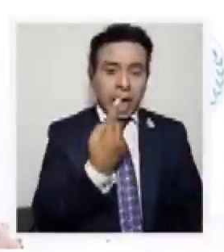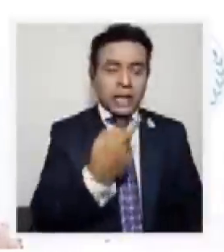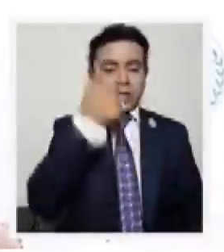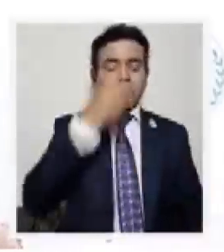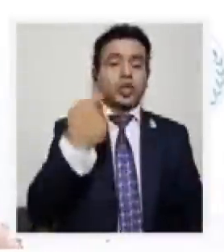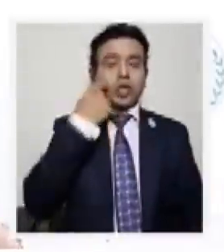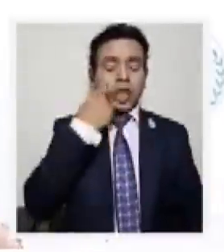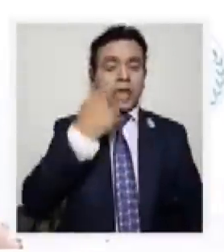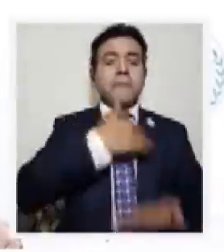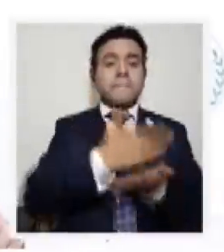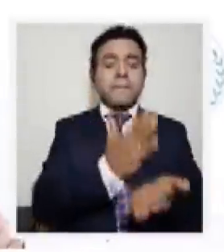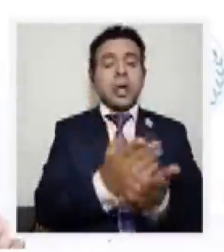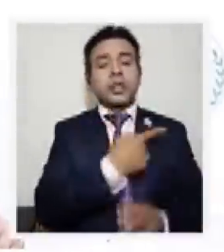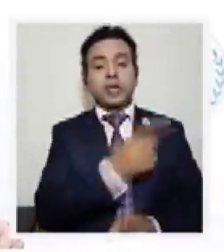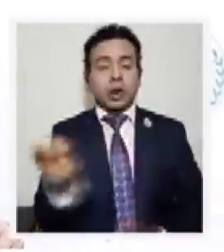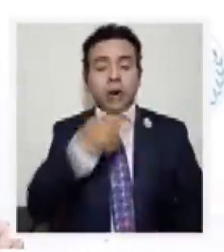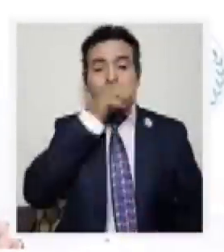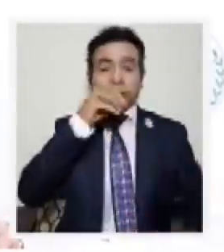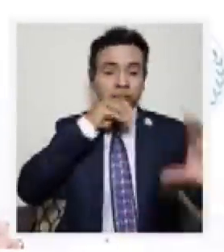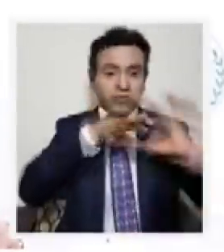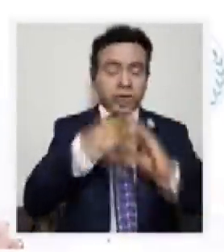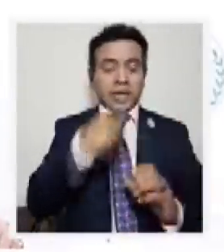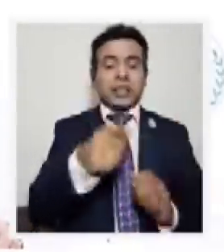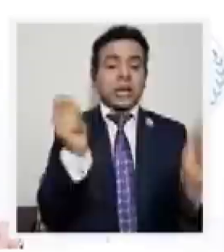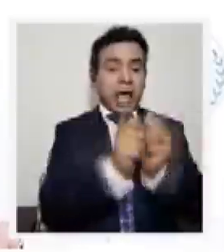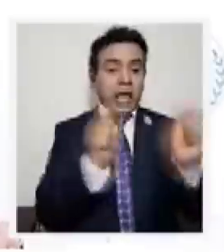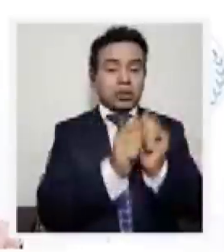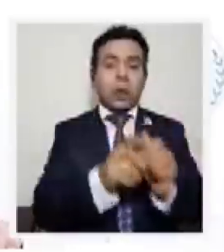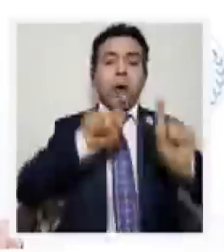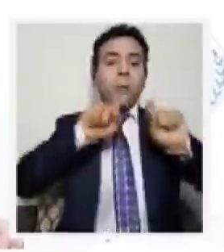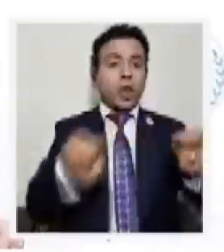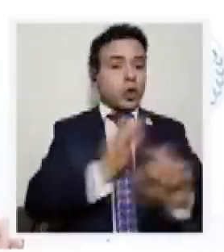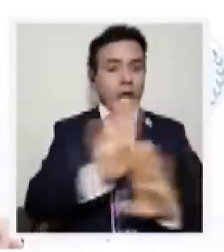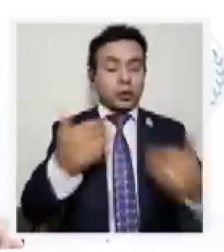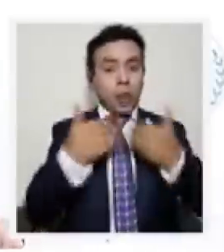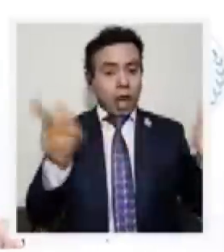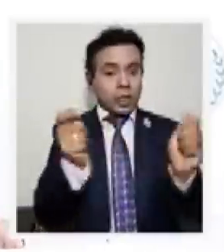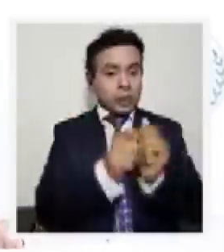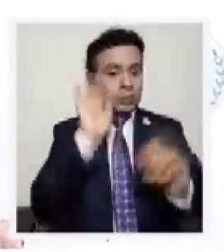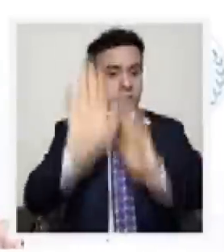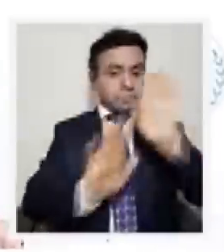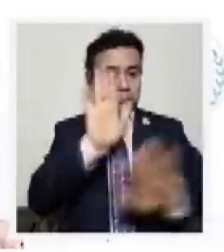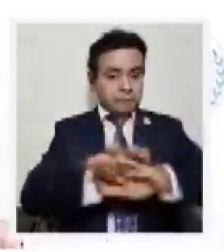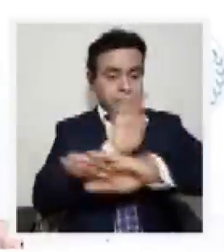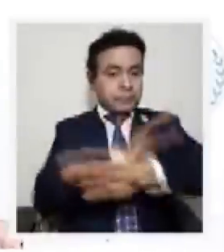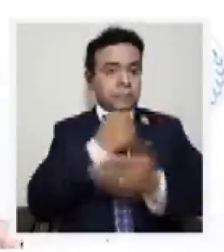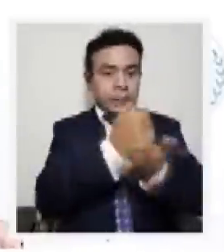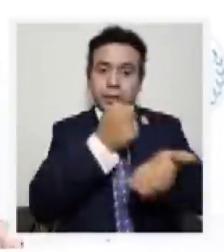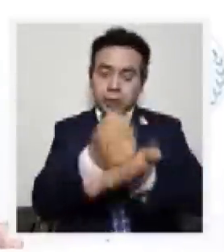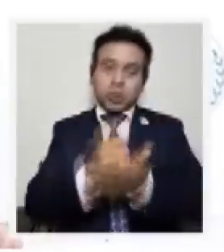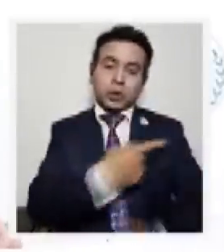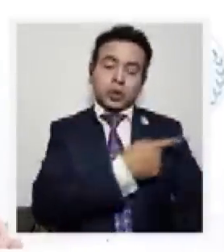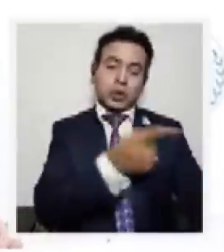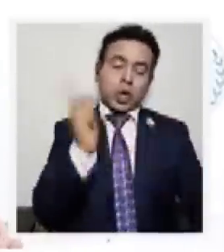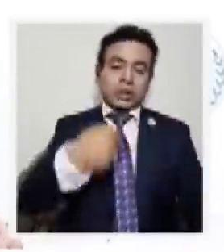আসলে সরকারের প্রত্যেকটি বিভাগ, সমস্ত মন্ত্রণালয়ে কাজ করে যাচ্ছেন এই যুদ্ধ পরিস্থিতিতেও, যার যার অবস্থান থেকে কাজ করে যাচ্ছেন